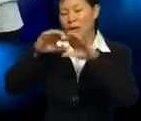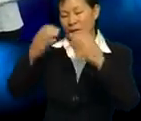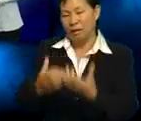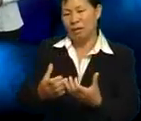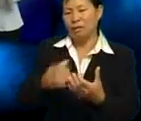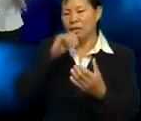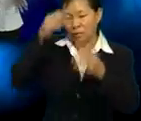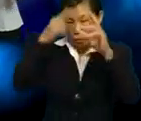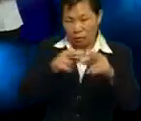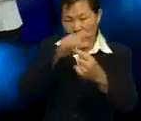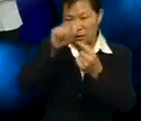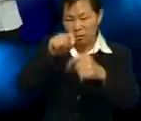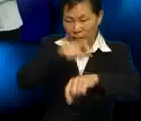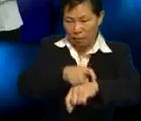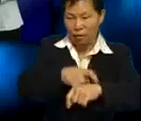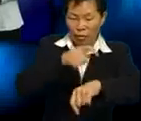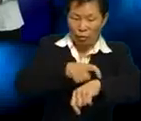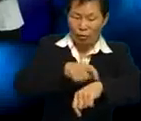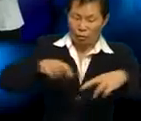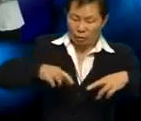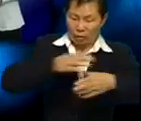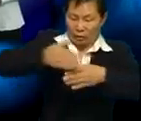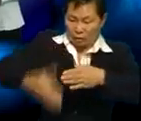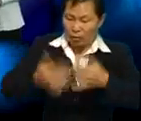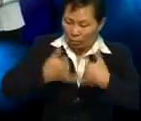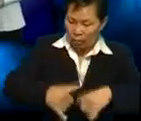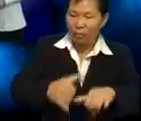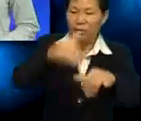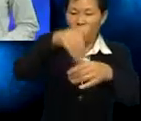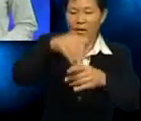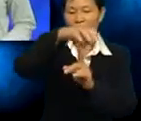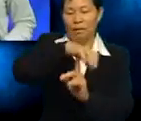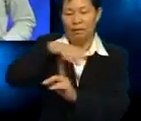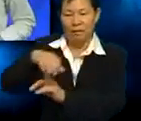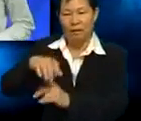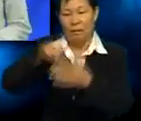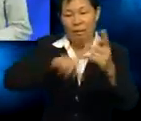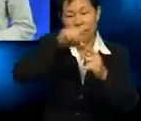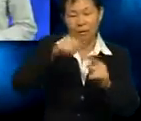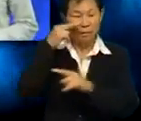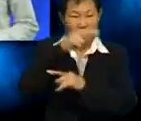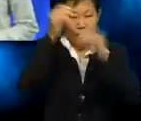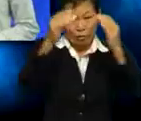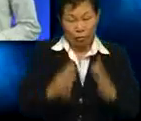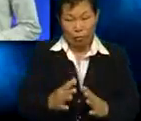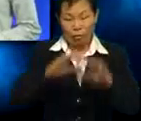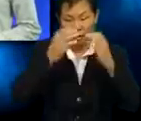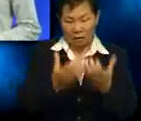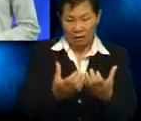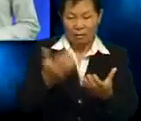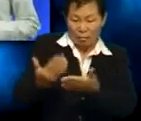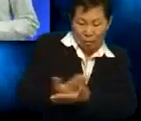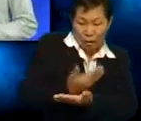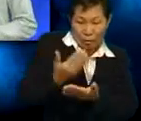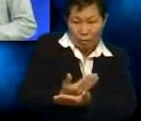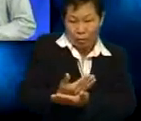masa. Walaupun waktu rehat telah tamat, mereka masih lagi berada di gerai. Apabila terlihat guru kelas mereka, barulah